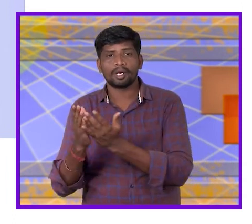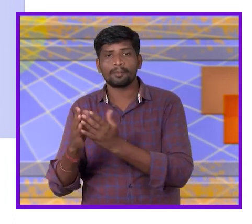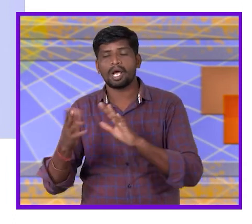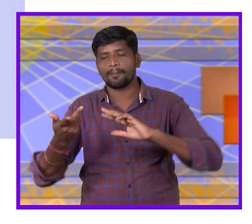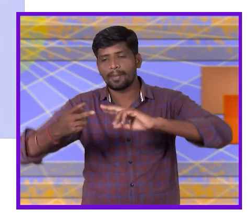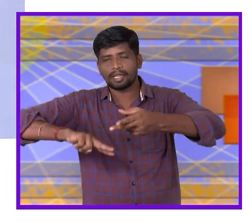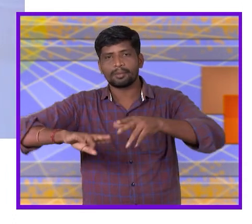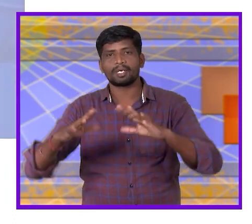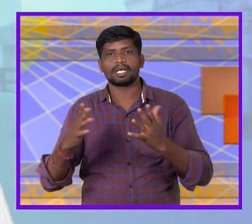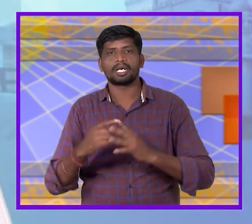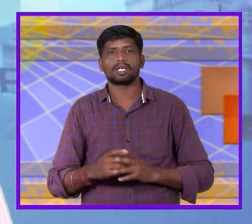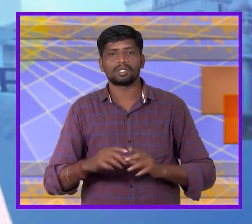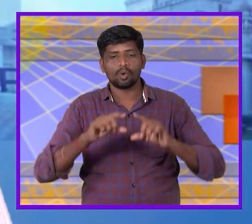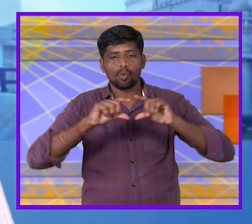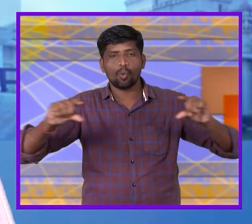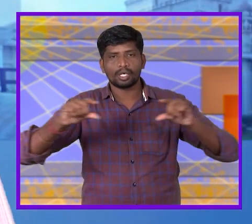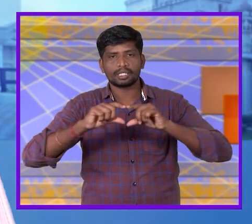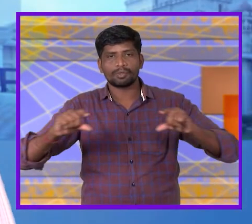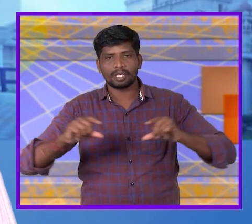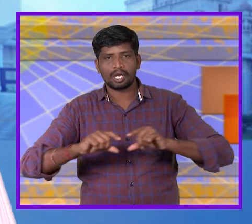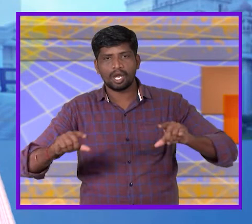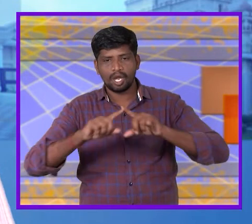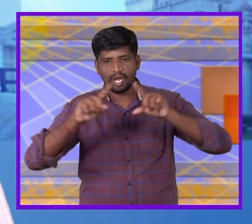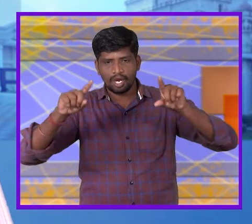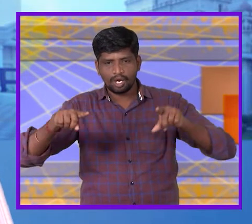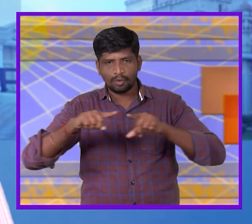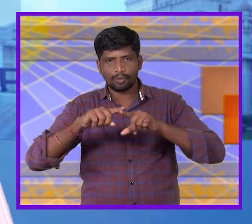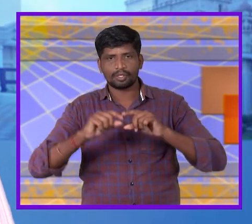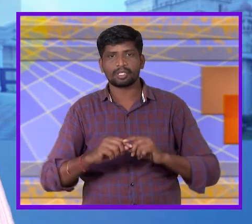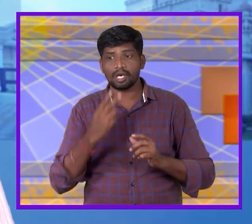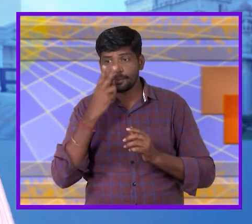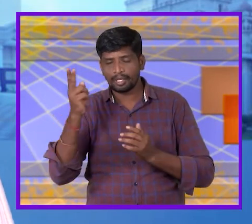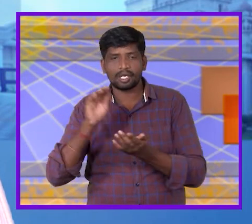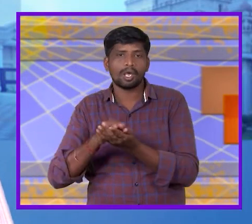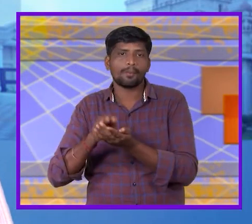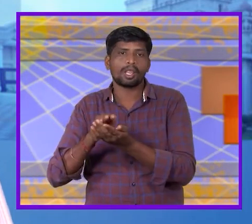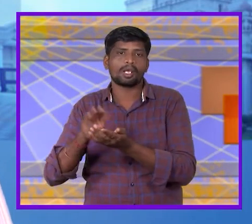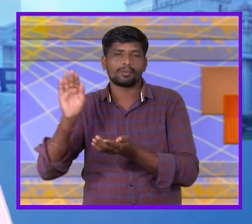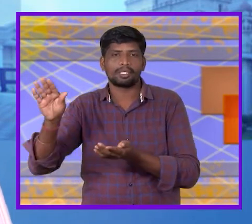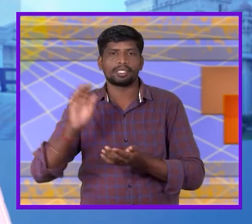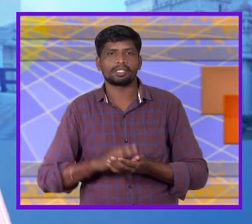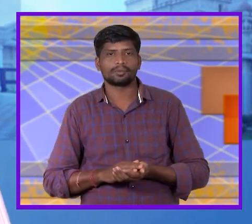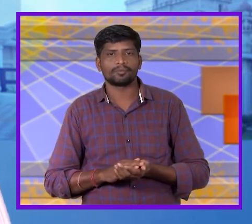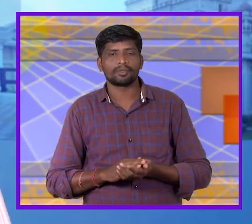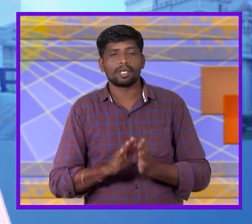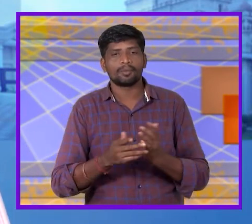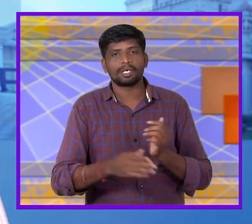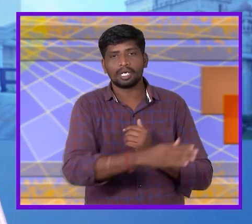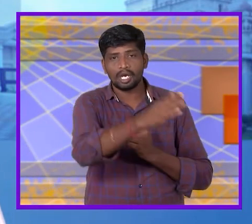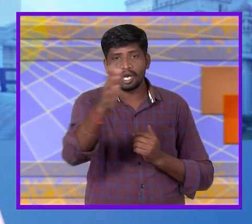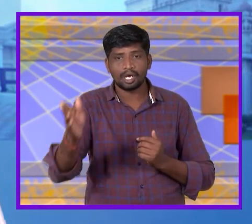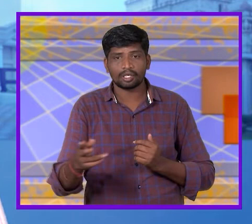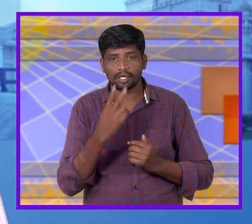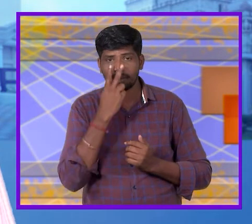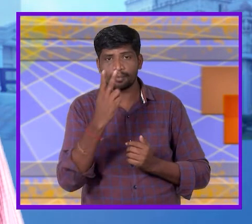ஆக்கப்படாத எத்தனையோ ஓலை சுவடிகள் அங்கே பேணி பாதுகாக்கப்பட்டு வருகிறது. மாணவ செல்வங்கள், இந்த இடத்துல நீங்கள்